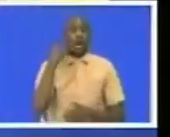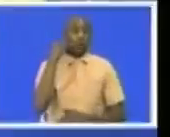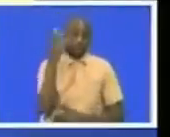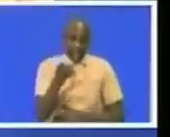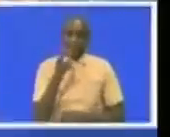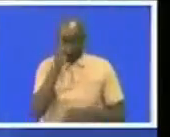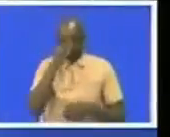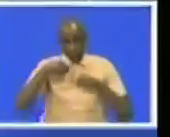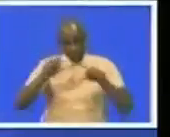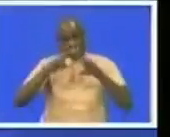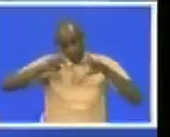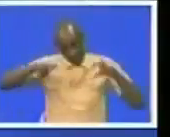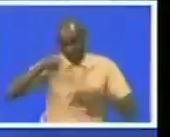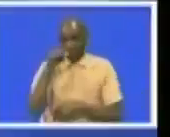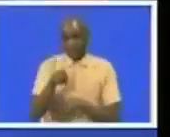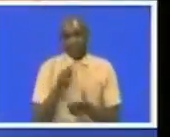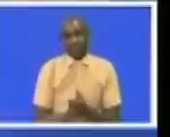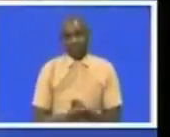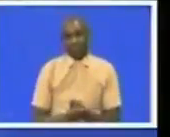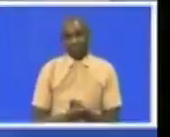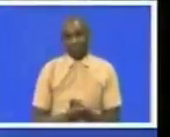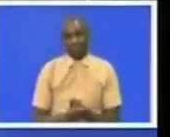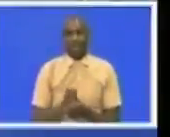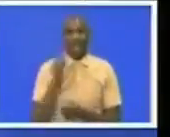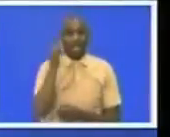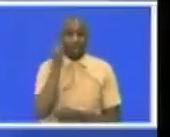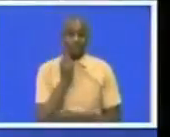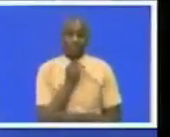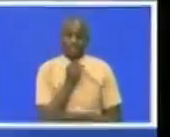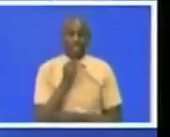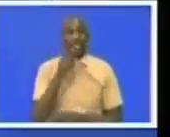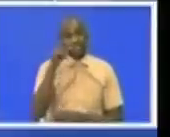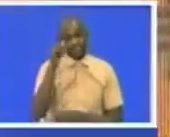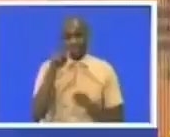wakiendeleza uchunguzi. Elvis Kosgei, KTN leo.